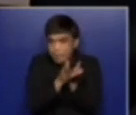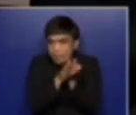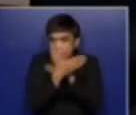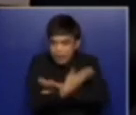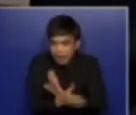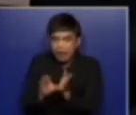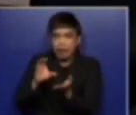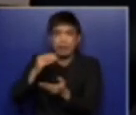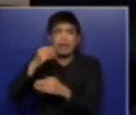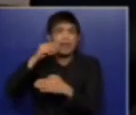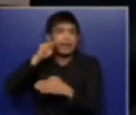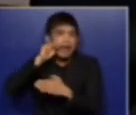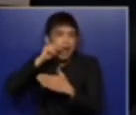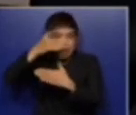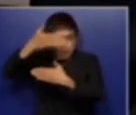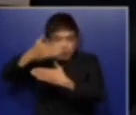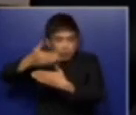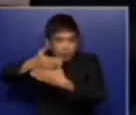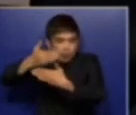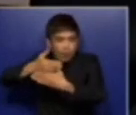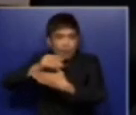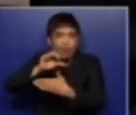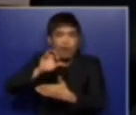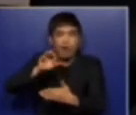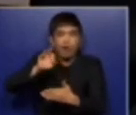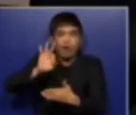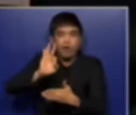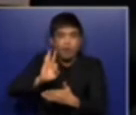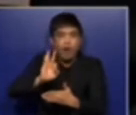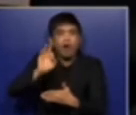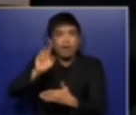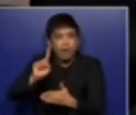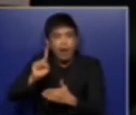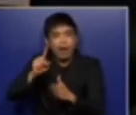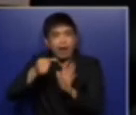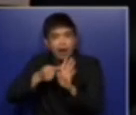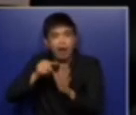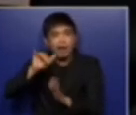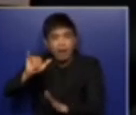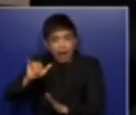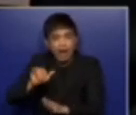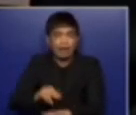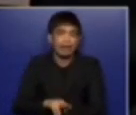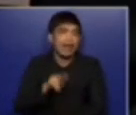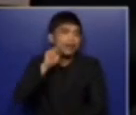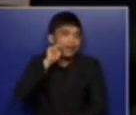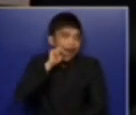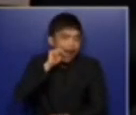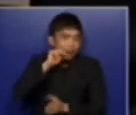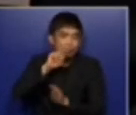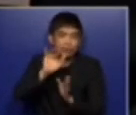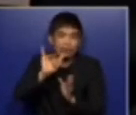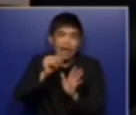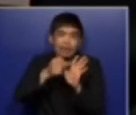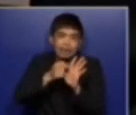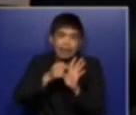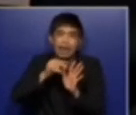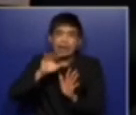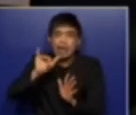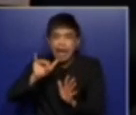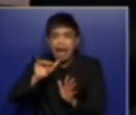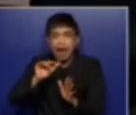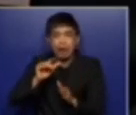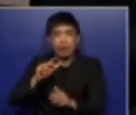ามลำน้ำยามลำน้ำสาขาลำน้ำหลักทั่วผืนแผ่นดิน